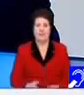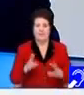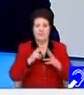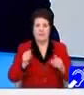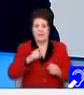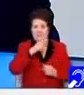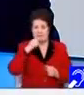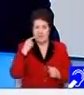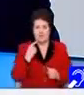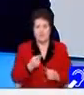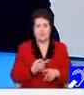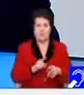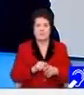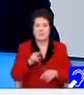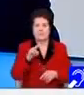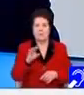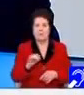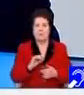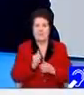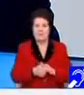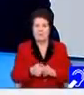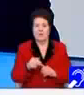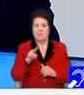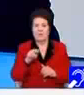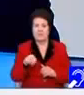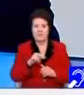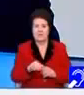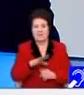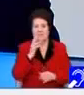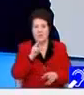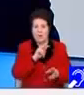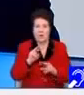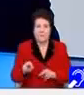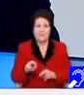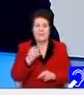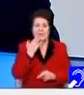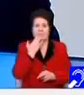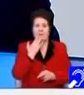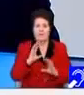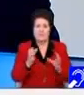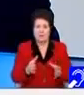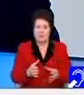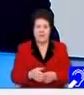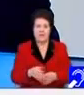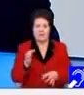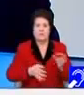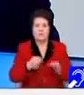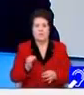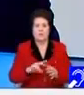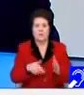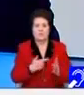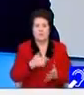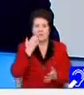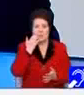Federația Rusă insistă ca Vlad Plahotniuc, liderul PD de la Chișinău, să fie dat în urmărire internațională. Judecătoria ureșenească